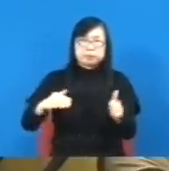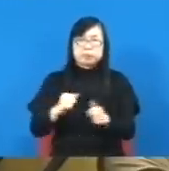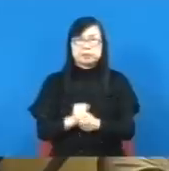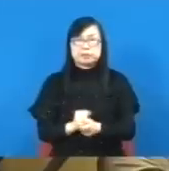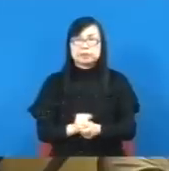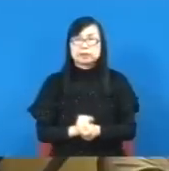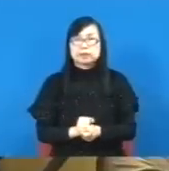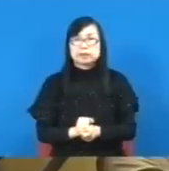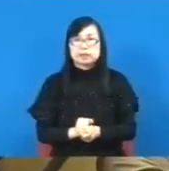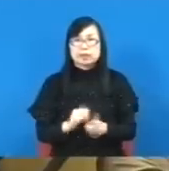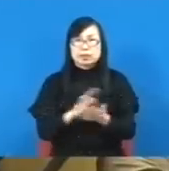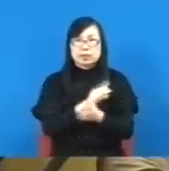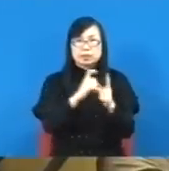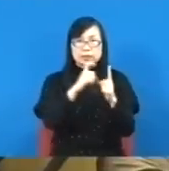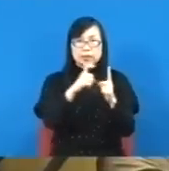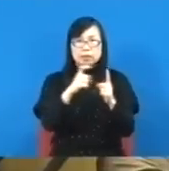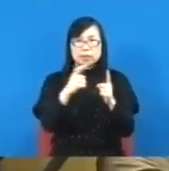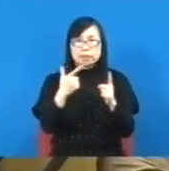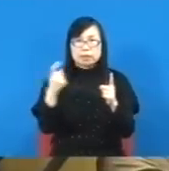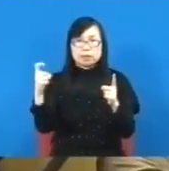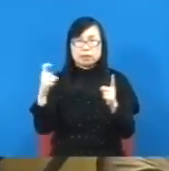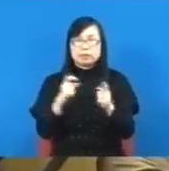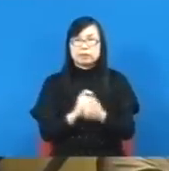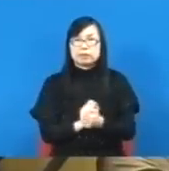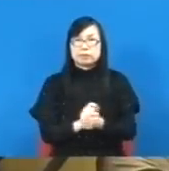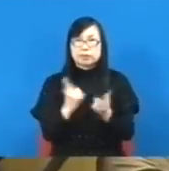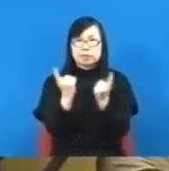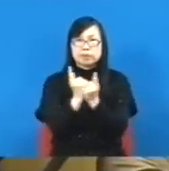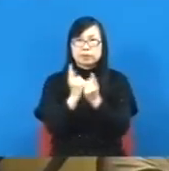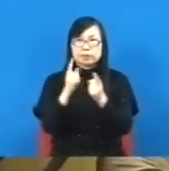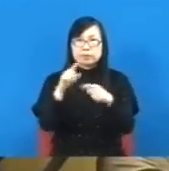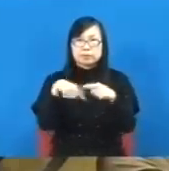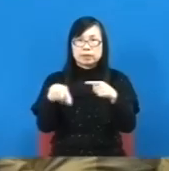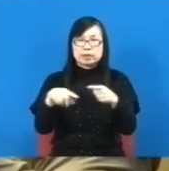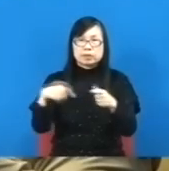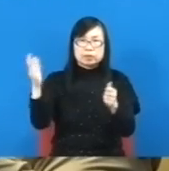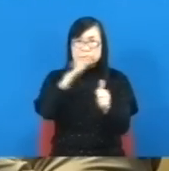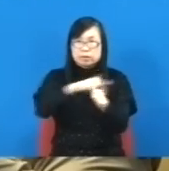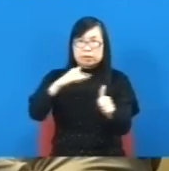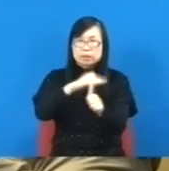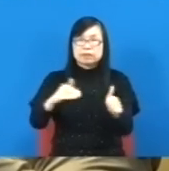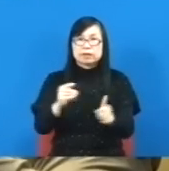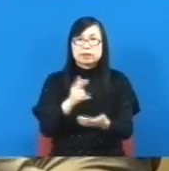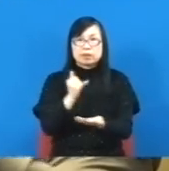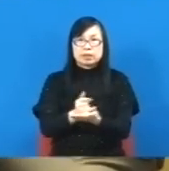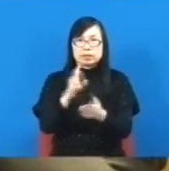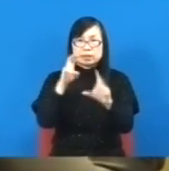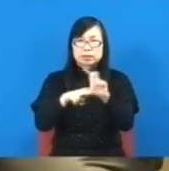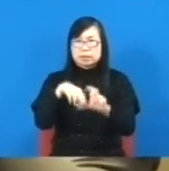嗯， 啊1989年啊，呢、這個北京大屠殺都未開始嘅時候，喺西藏已經發